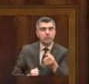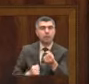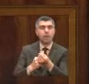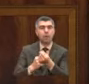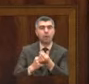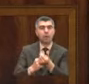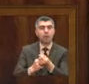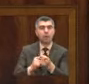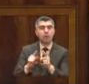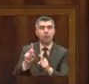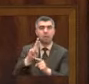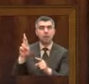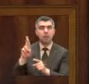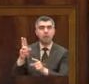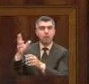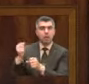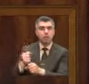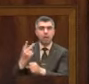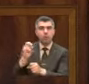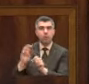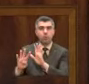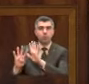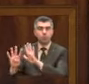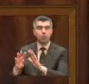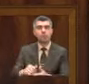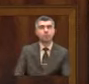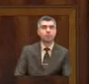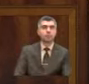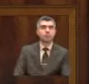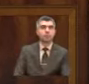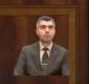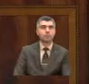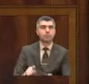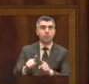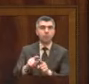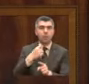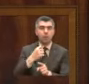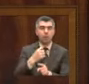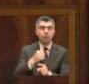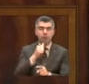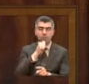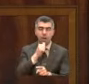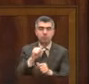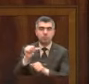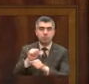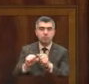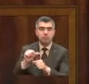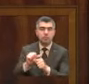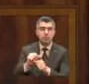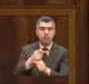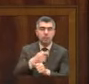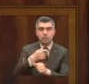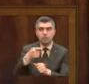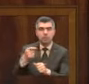الموقعة أمام أنظار جلالة الملك سنة 2009. سيد الوزير المحترم، هذه المحطة أصبحت اليوم كابوس يقض